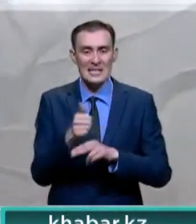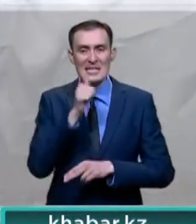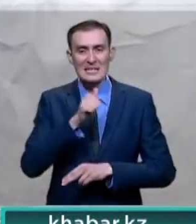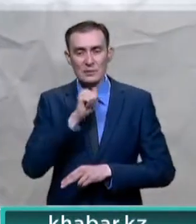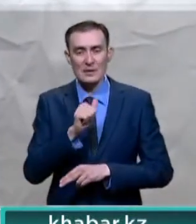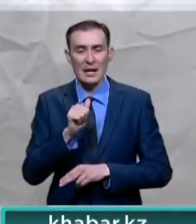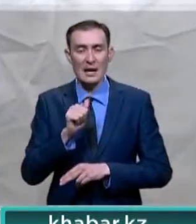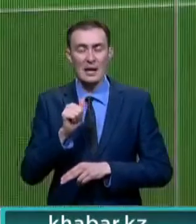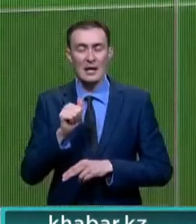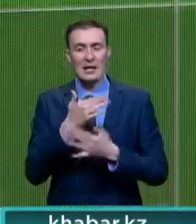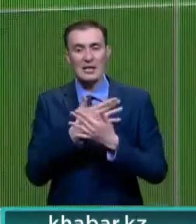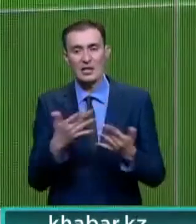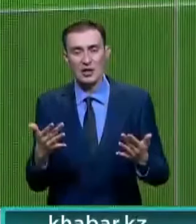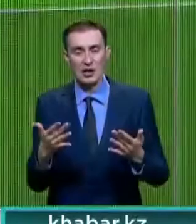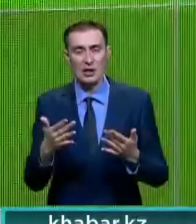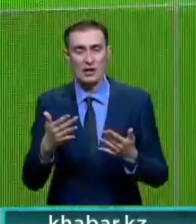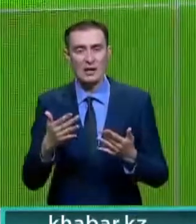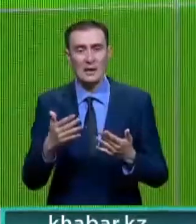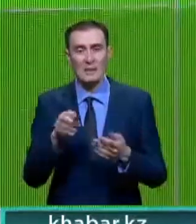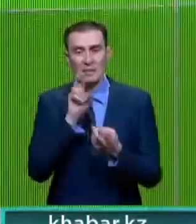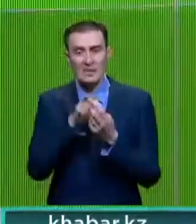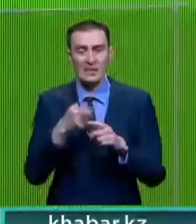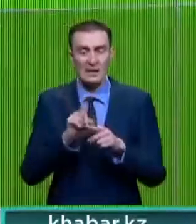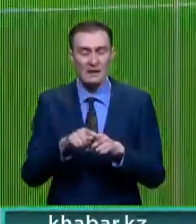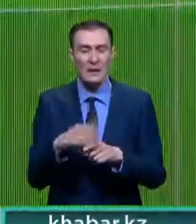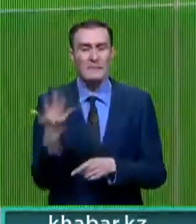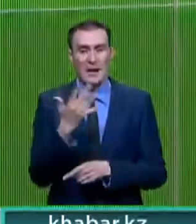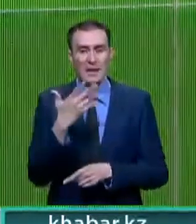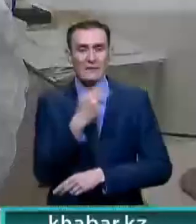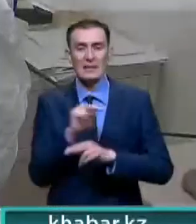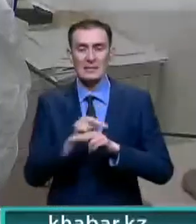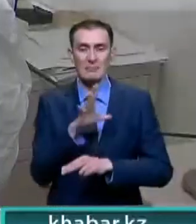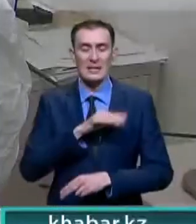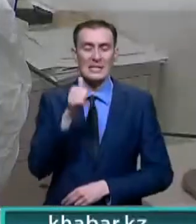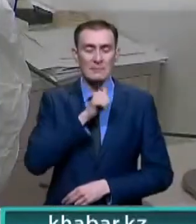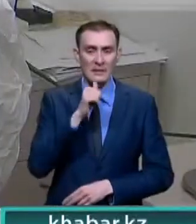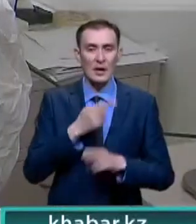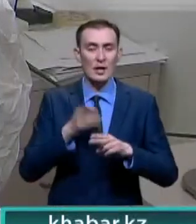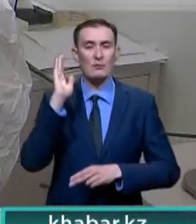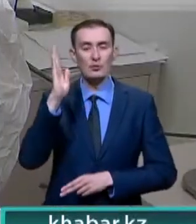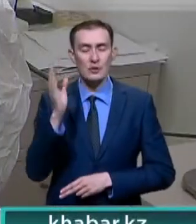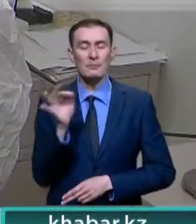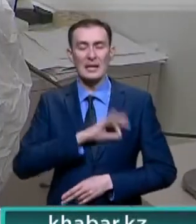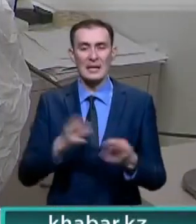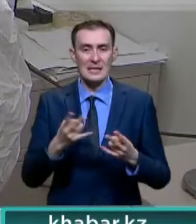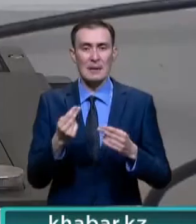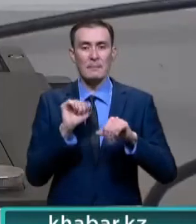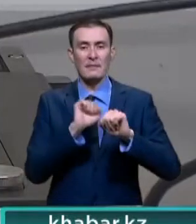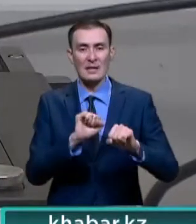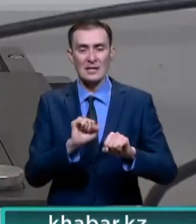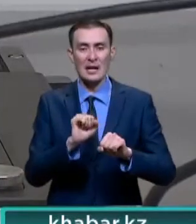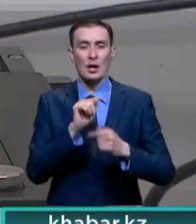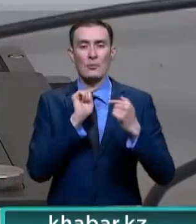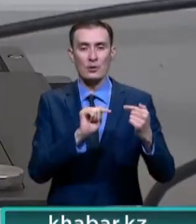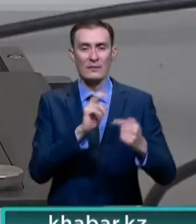испытываются на лабораторных животных. И 5-я, так называемая «живая вакцина», уже испытана. В будущем эти препараты пригодятся для профилактики